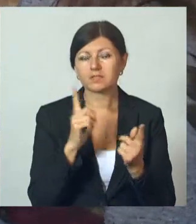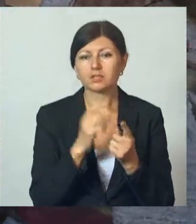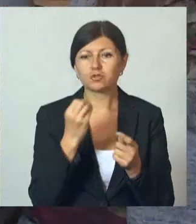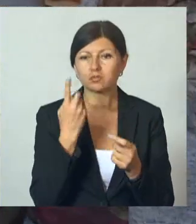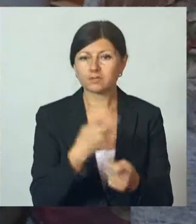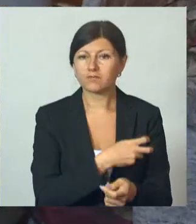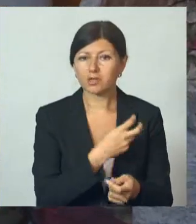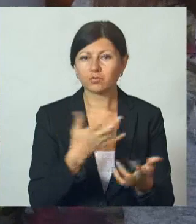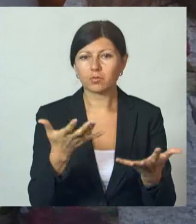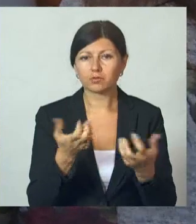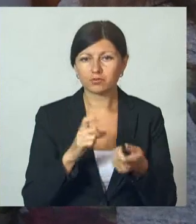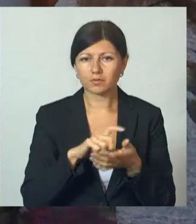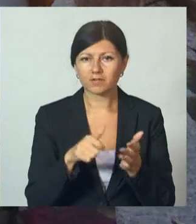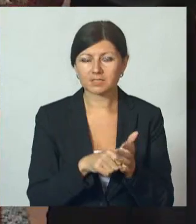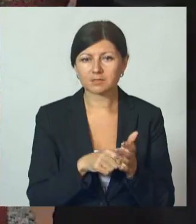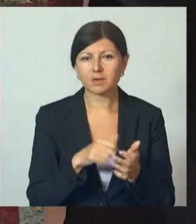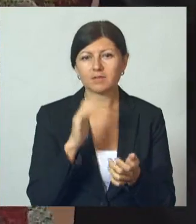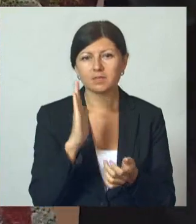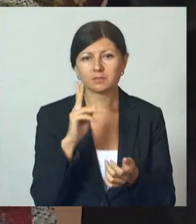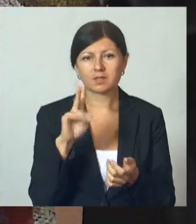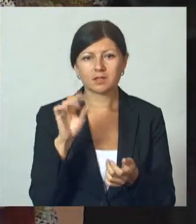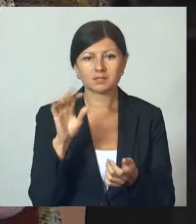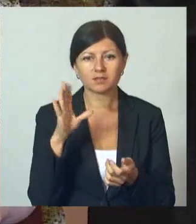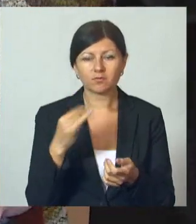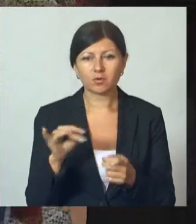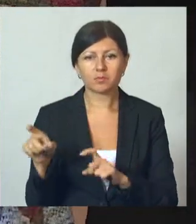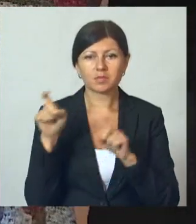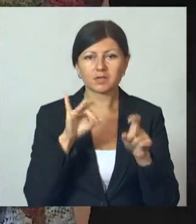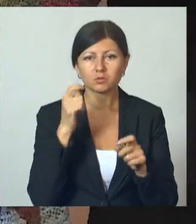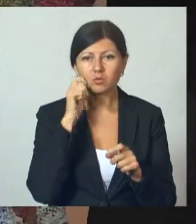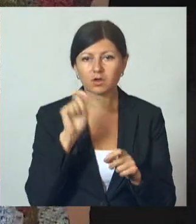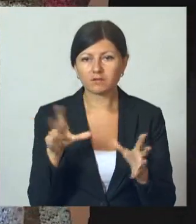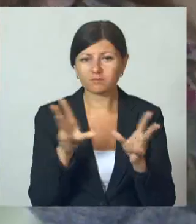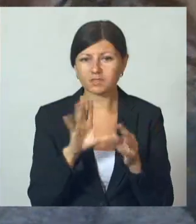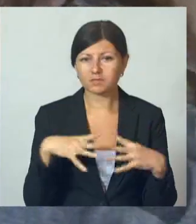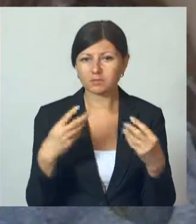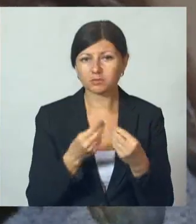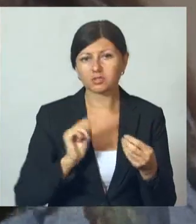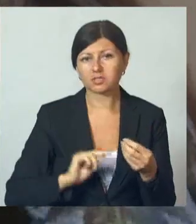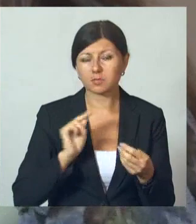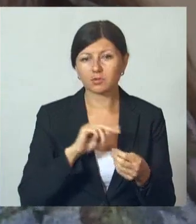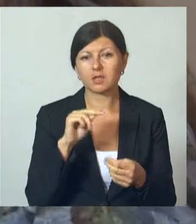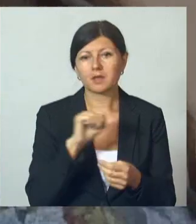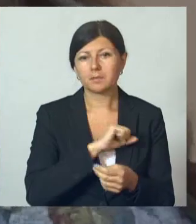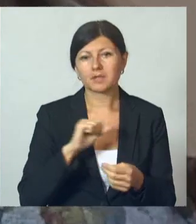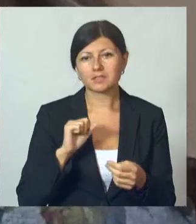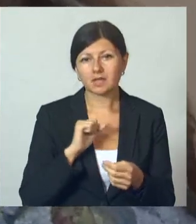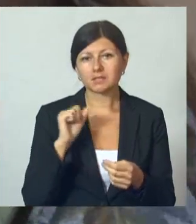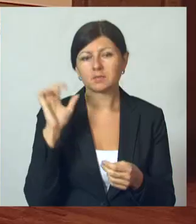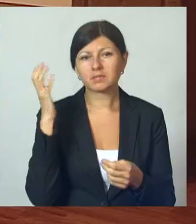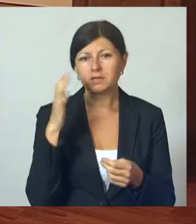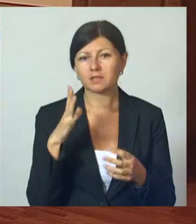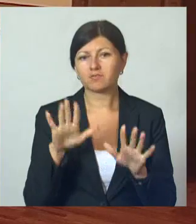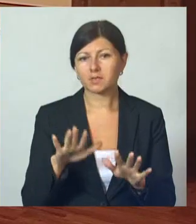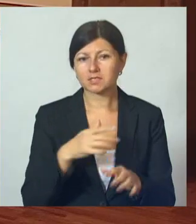одним врачом, получившим квартиру. Владимир Лозовой вместе с семьей переехал из Украины. Сейчас работает по специальности педиатр-психиатр в местной детской